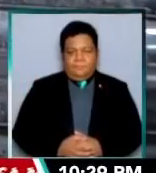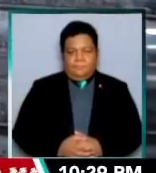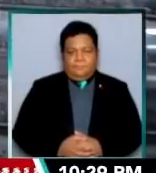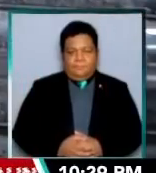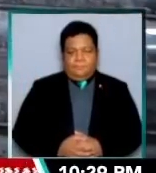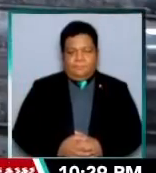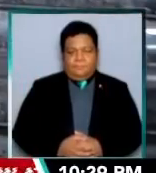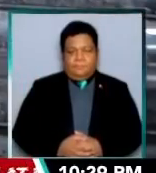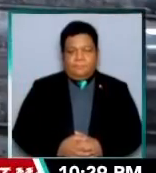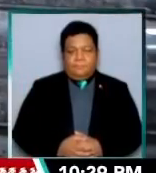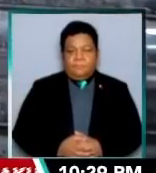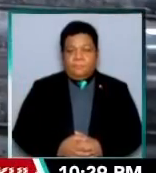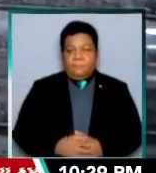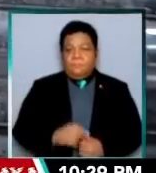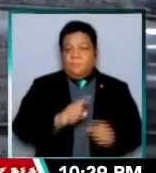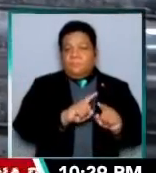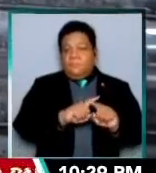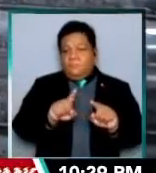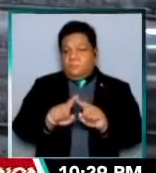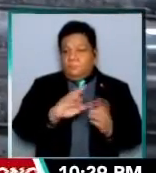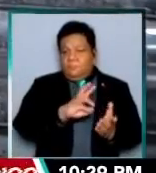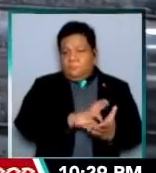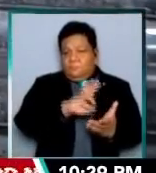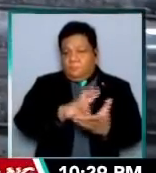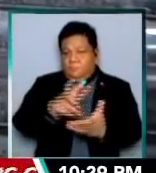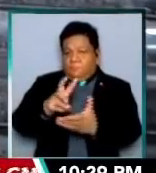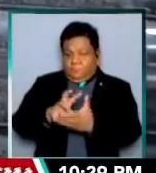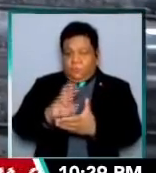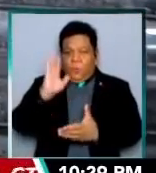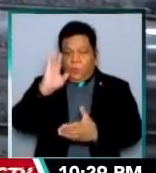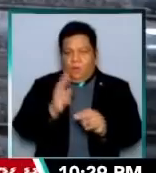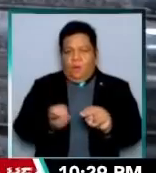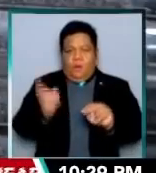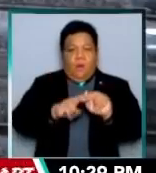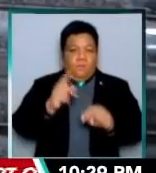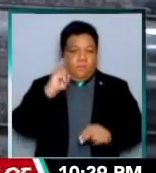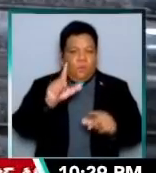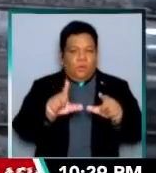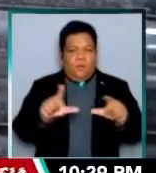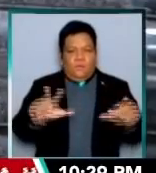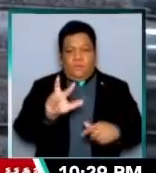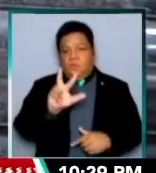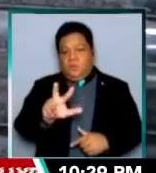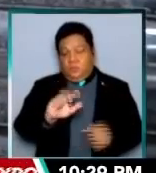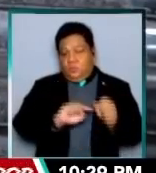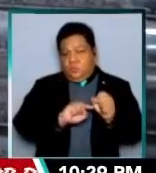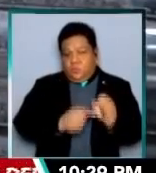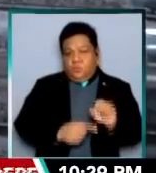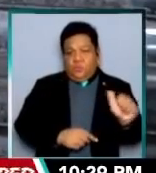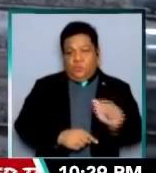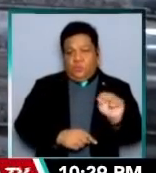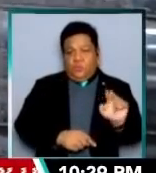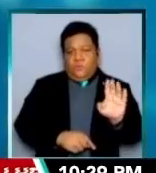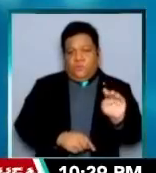Madaragdagan pa ang mga lugar na isa sa ilalim sa Alert Level 3 simula sa Biyernes, January 14 hanggang January 31.